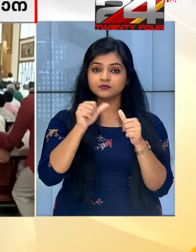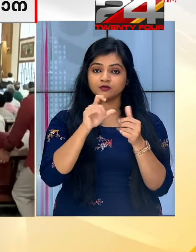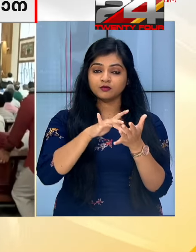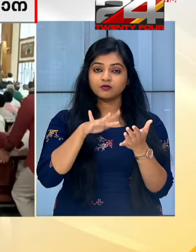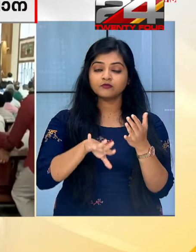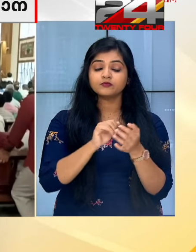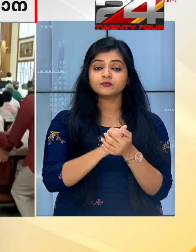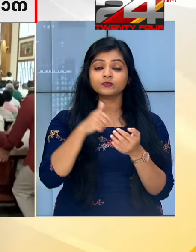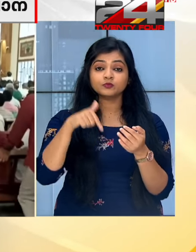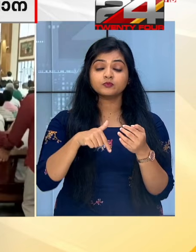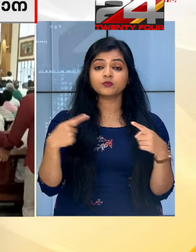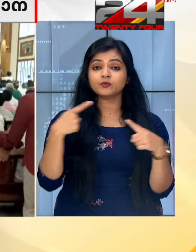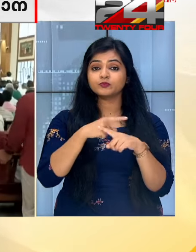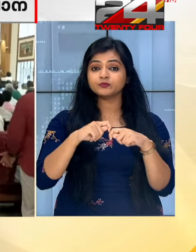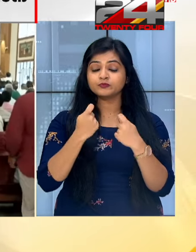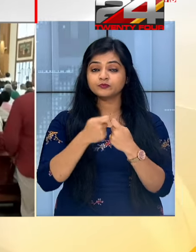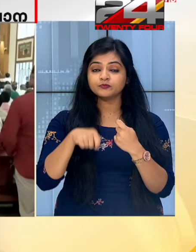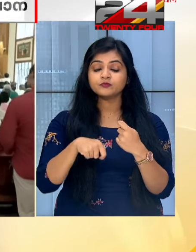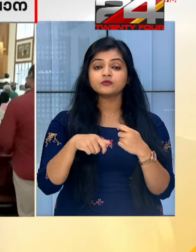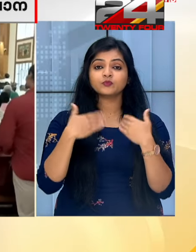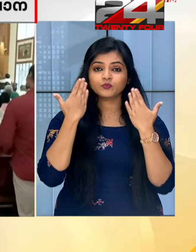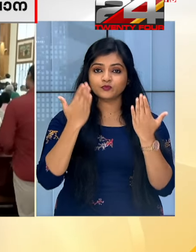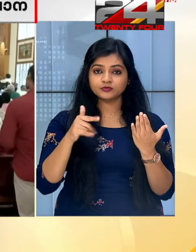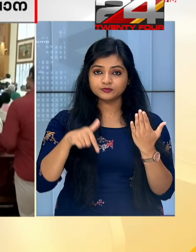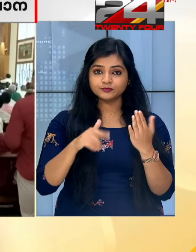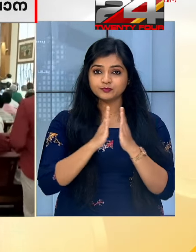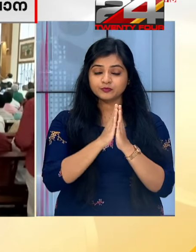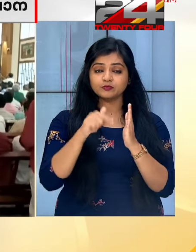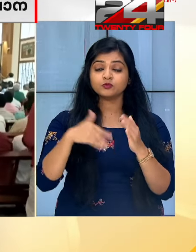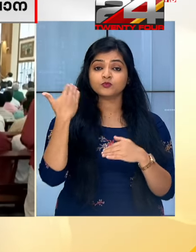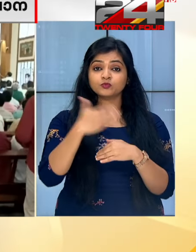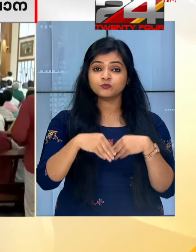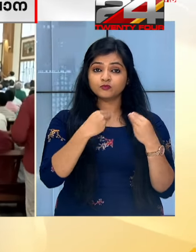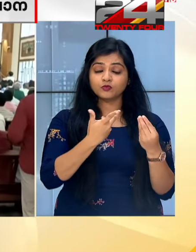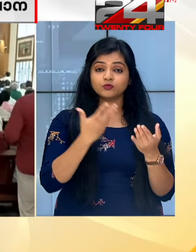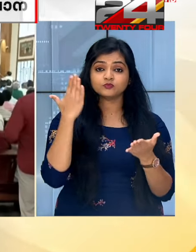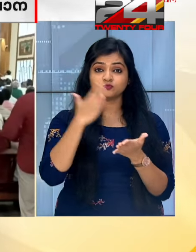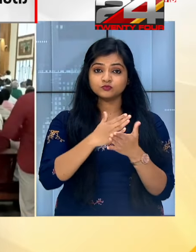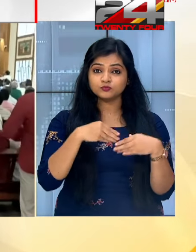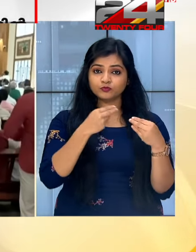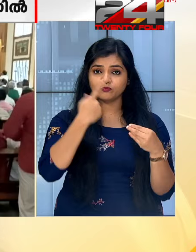വിമത വിഭാഗത്തിൻ്റെ കുർബാന, അത് തടയാനോ അല്ലെങ്കിൽ അക്കാര്യത്തിൽ എന്തെങ്കിലും